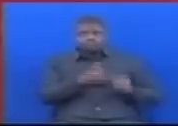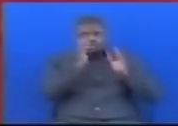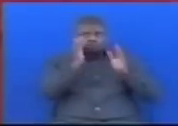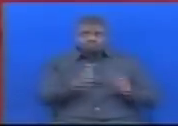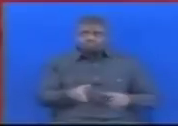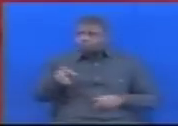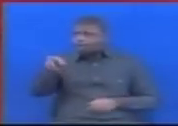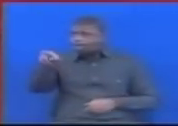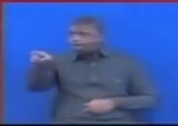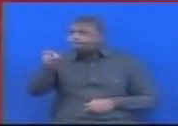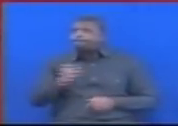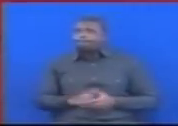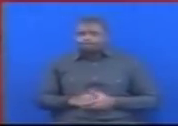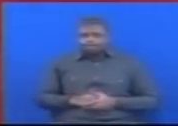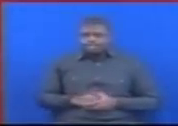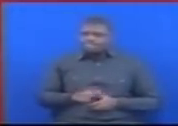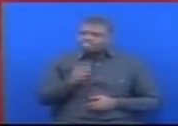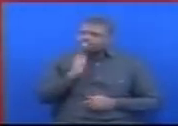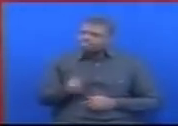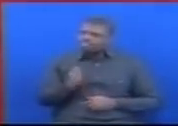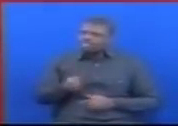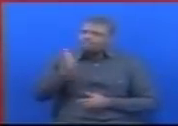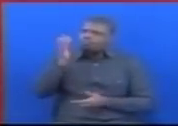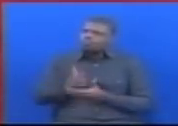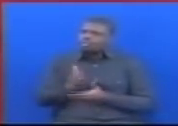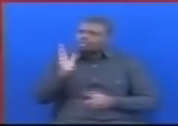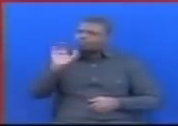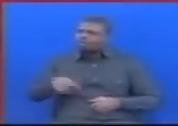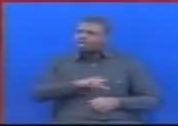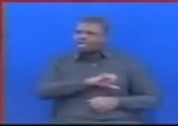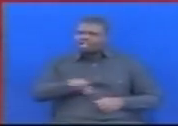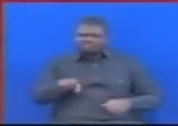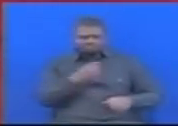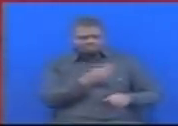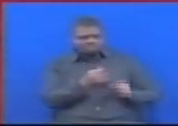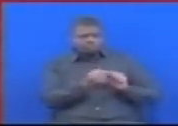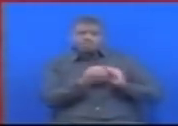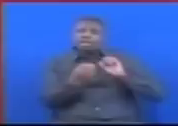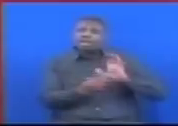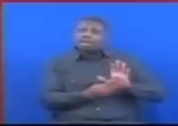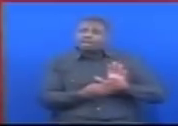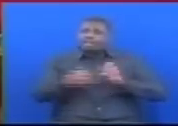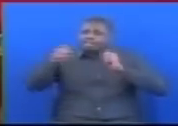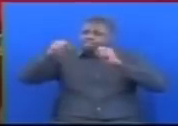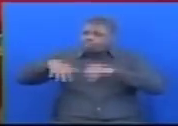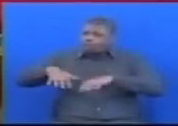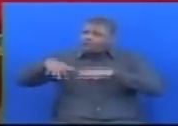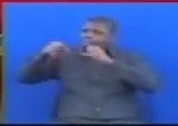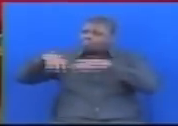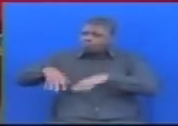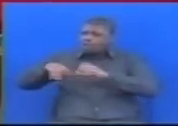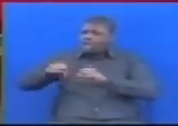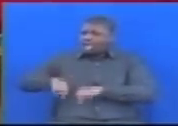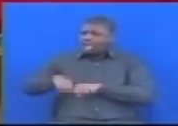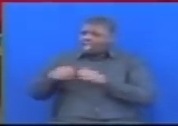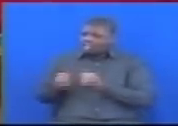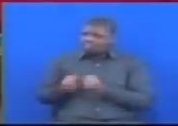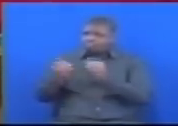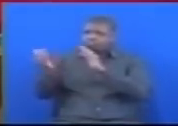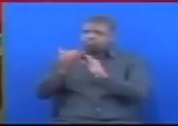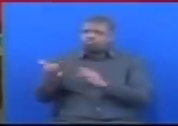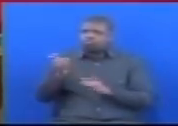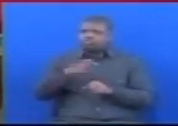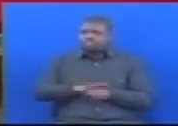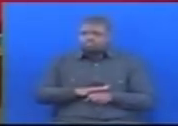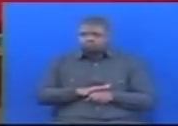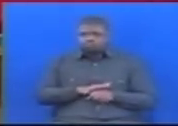kama ifuatavyo. Mheshimiwa Spika, ni kweli kwamba mwaka 2018 kulikuwa na mvua nyingi zilizonyesha na kuharibu miundombinu ya malambo katika